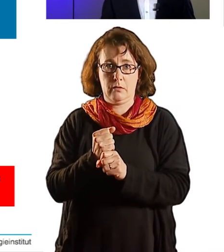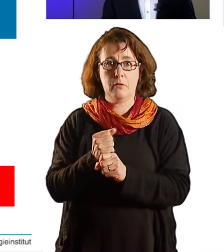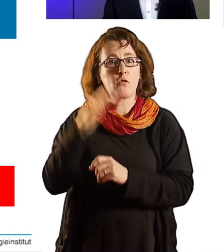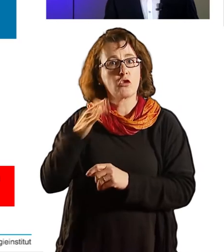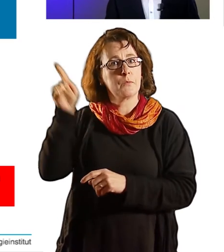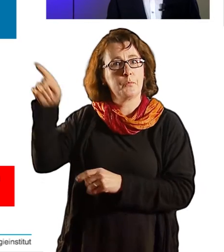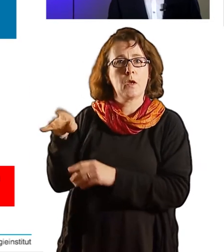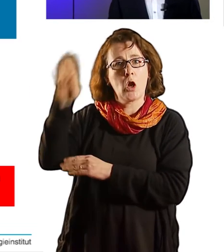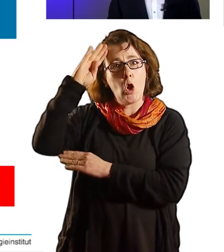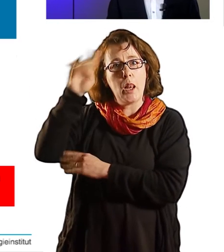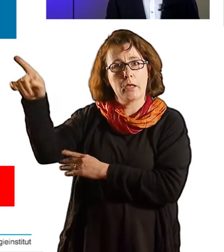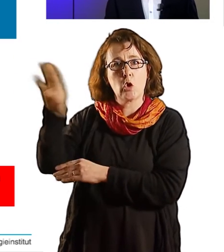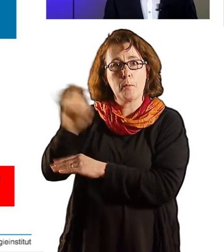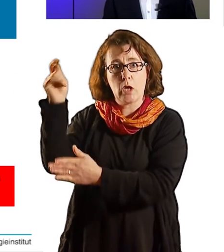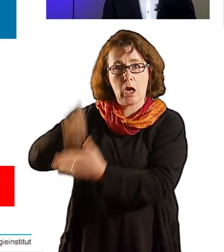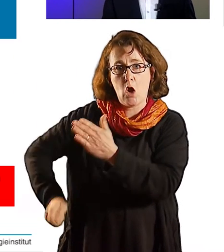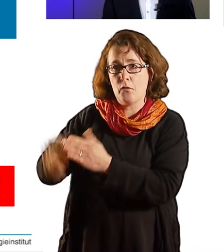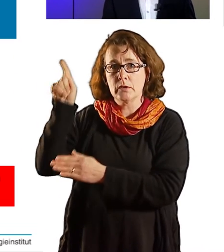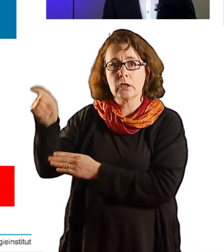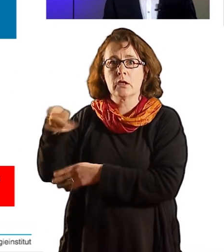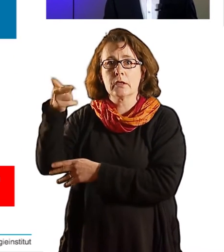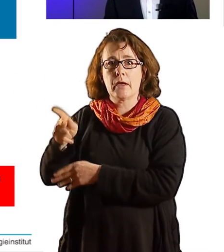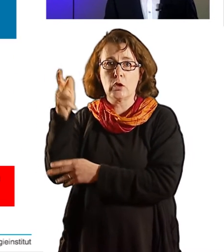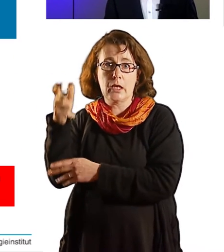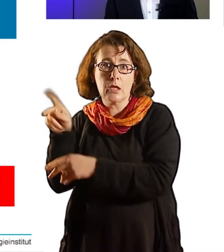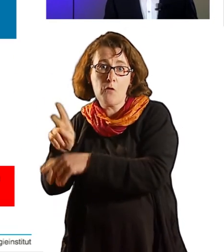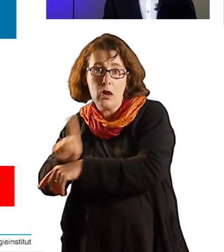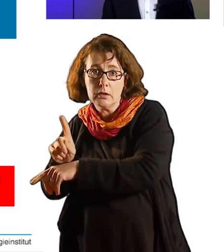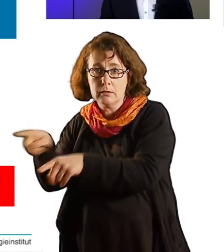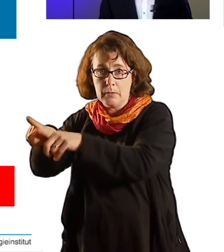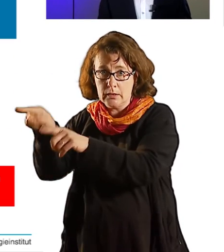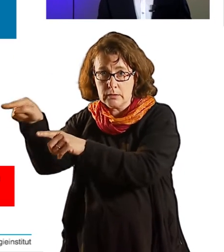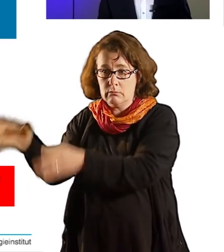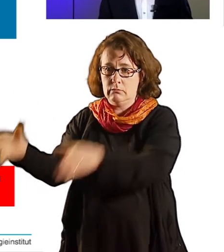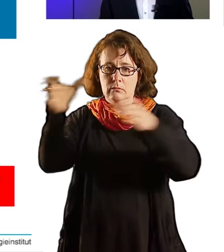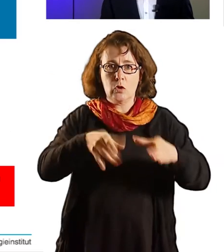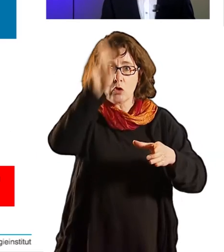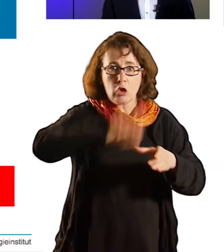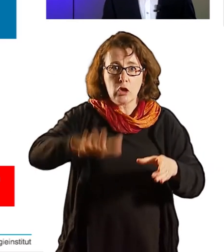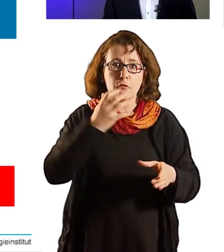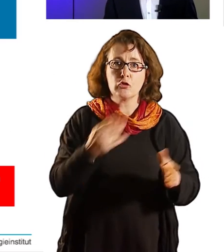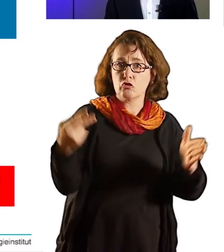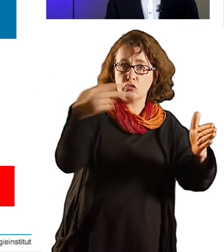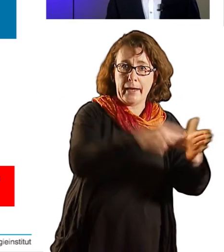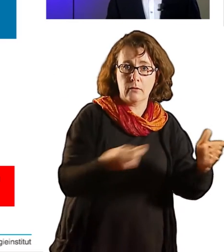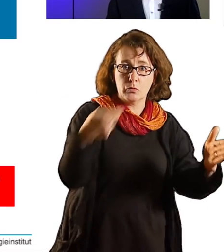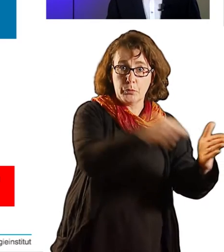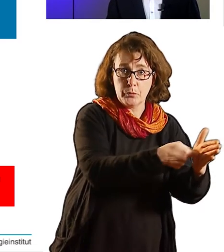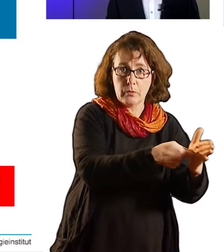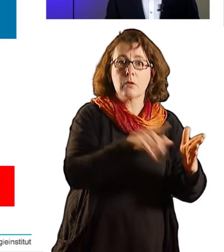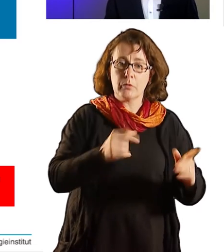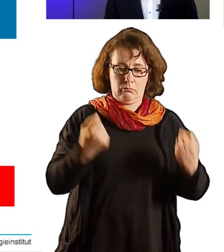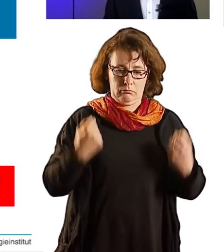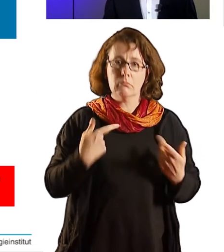zum Beispiel einen Computer, der in Irland hergestellt und für den Betrieb mit 230 Volt spezifiziert wurde, in Deutschland an eine Steckdose anschließt, so soll